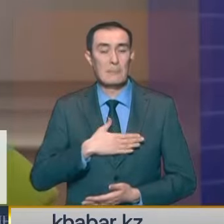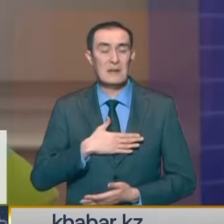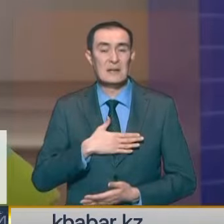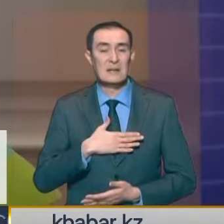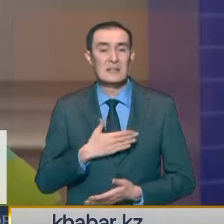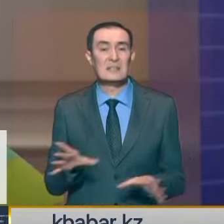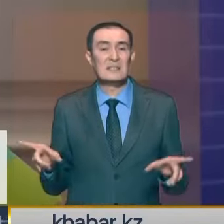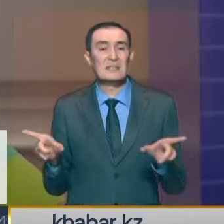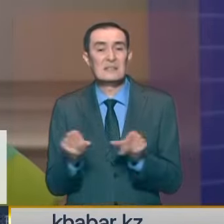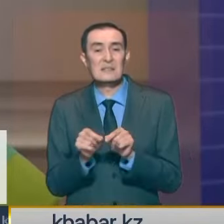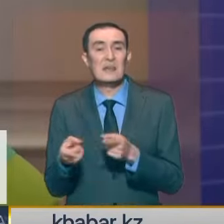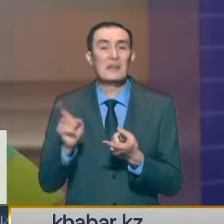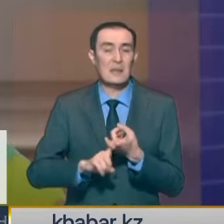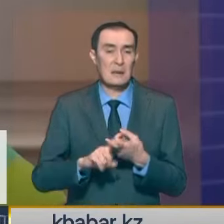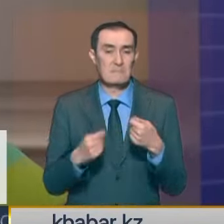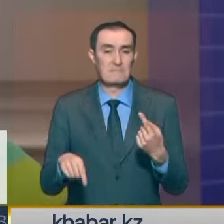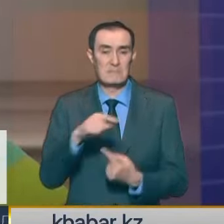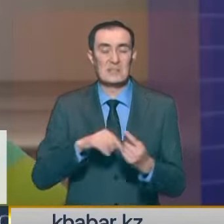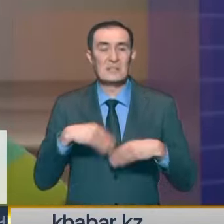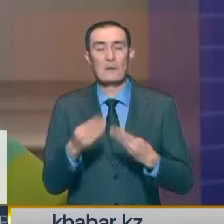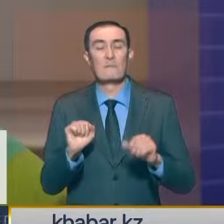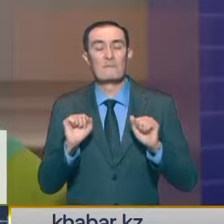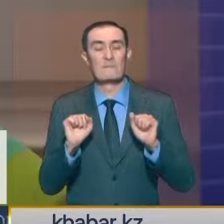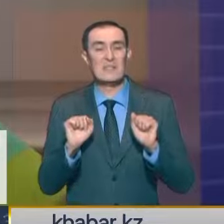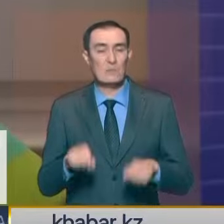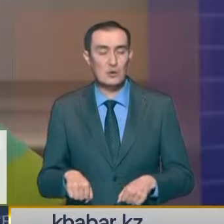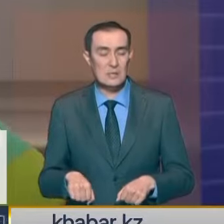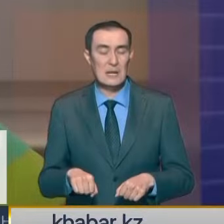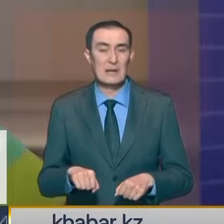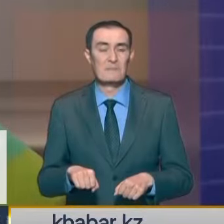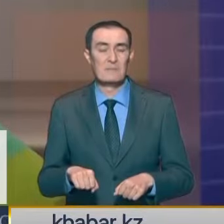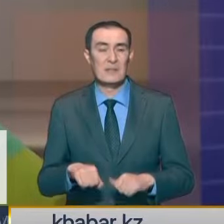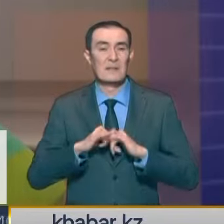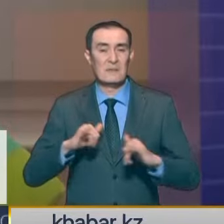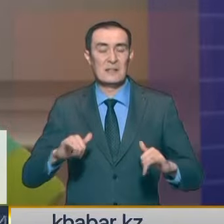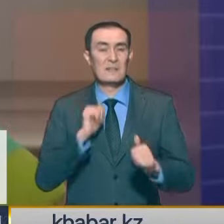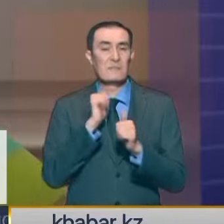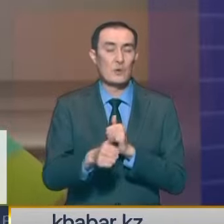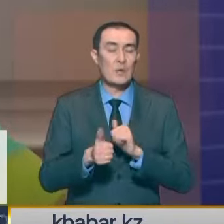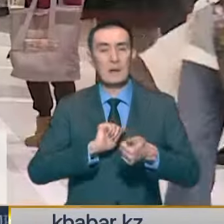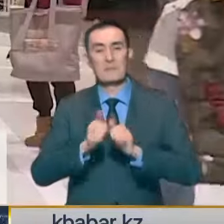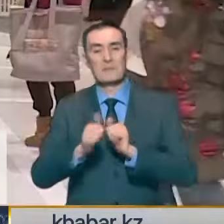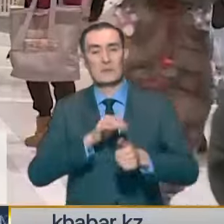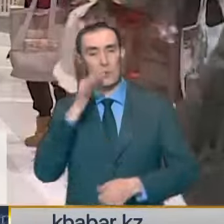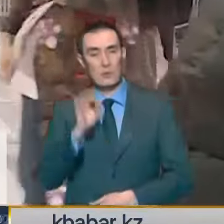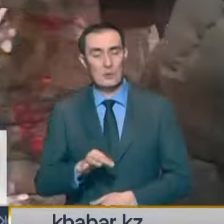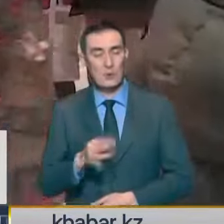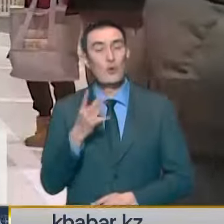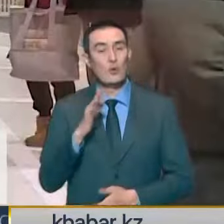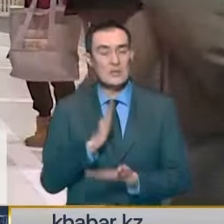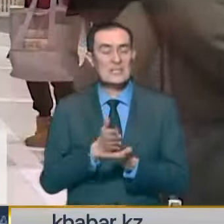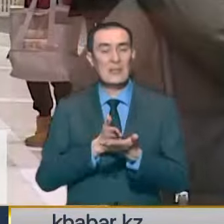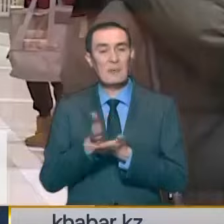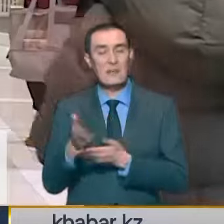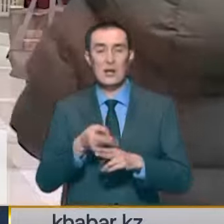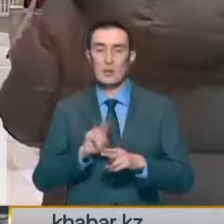соединяем бизнес, мы даем возможность двигаться вперед, обмениваться опытом. Однако есть сферы, в